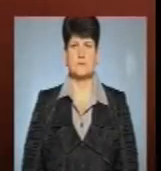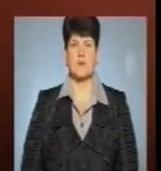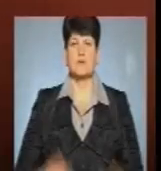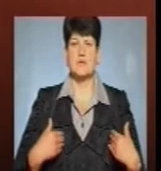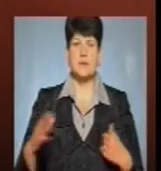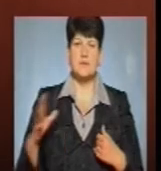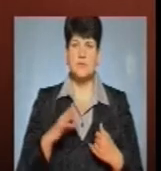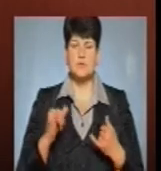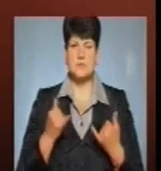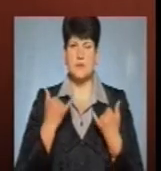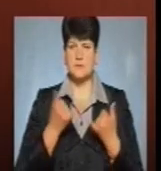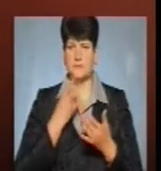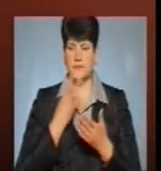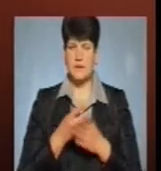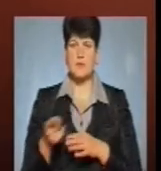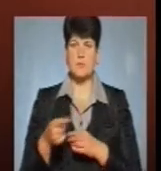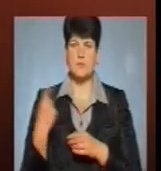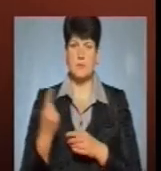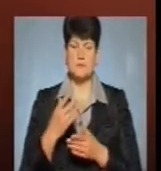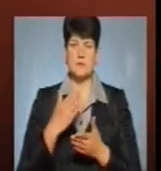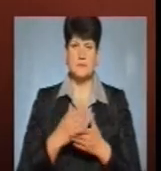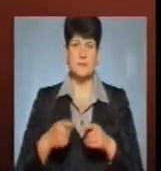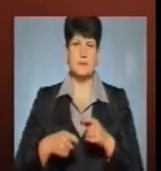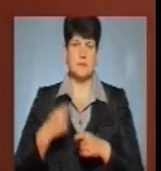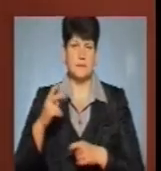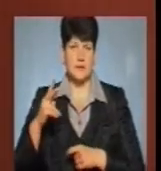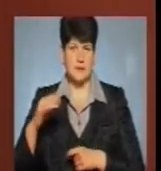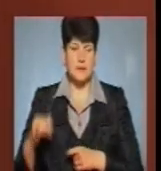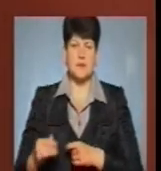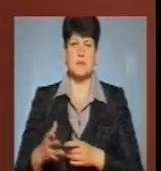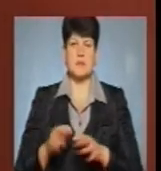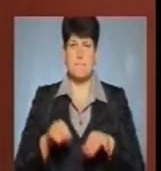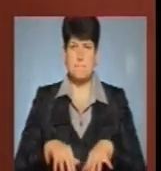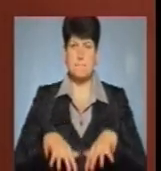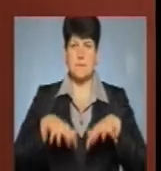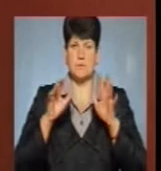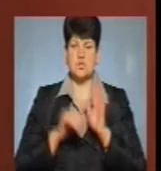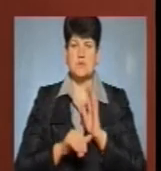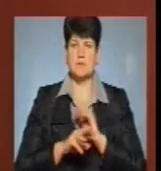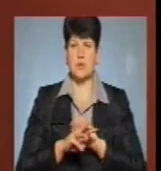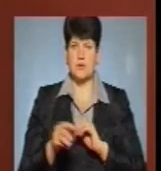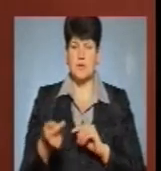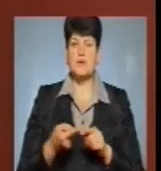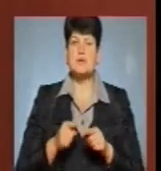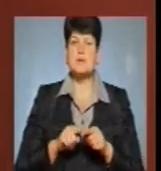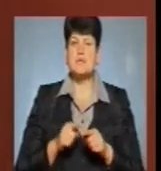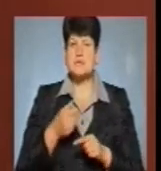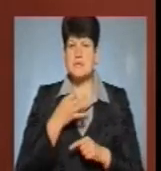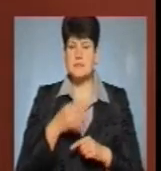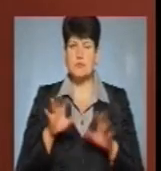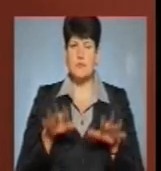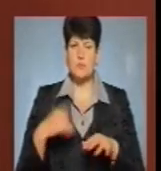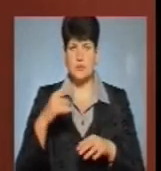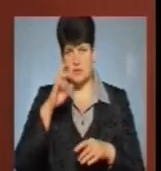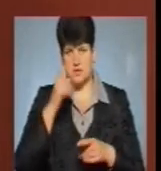Мої вітання всім, хто зараз з нами. Тернопільщина зазнала збитків через підтоплення на 60 мільйонів гривень. Про це повідомив голова обласної державної